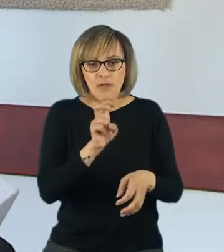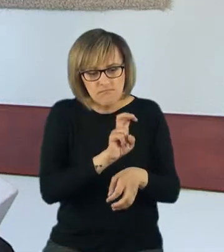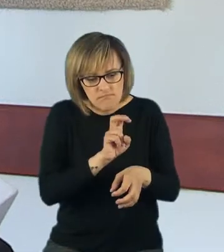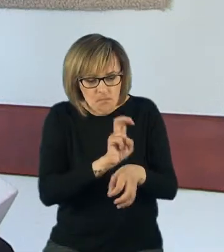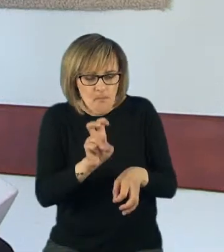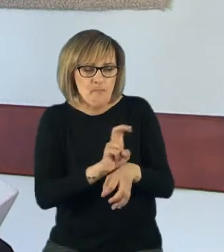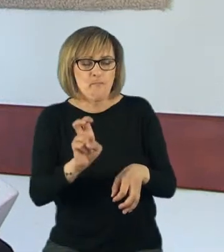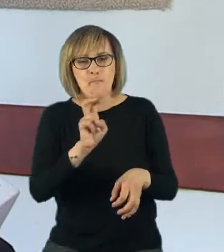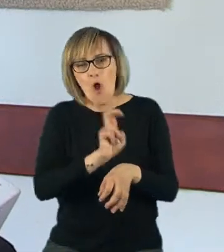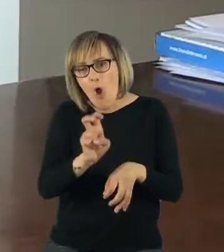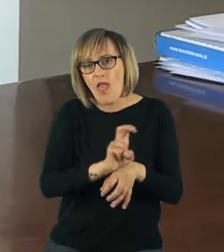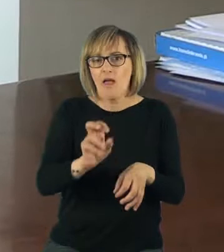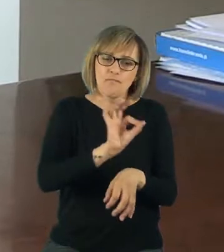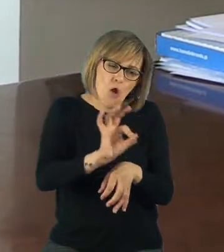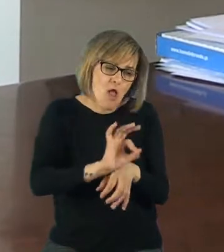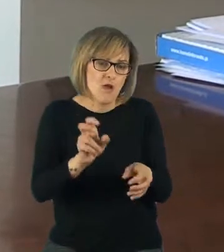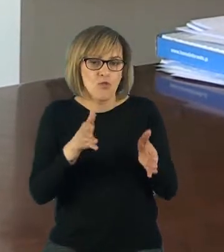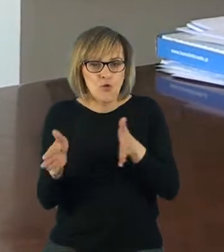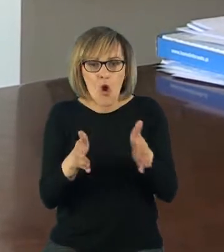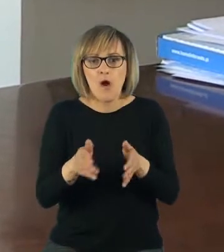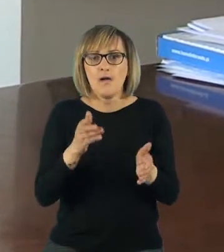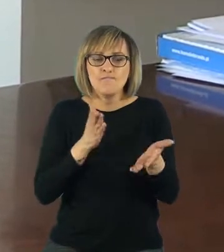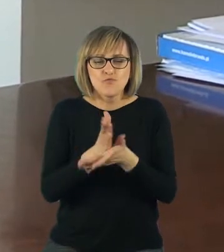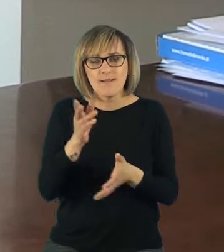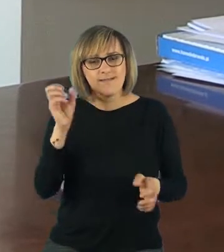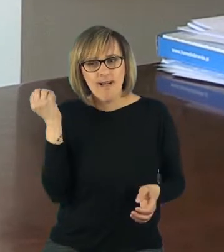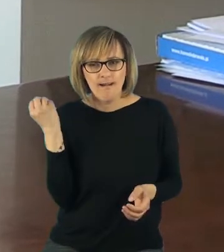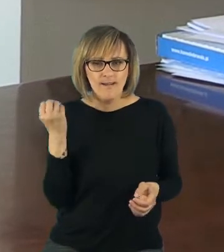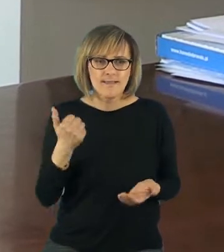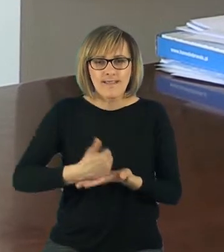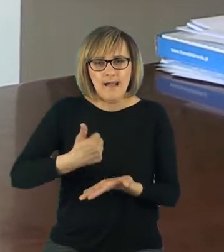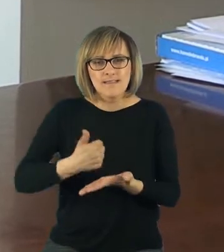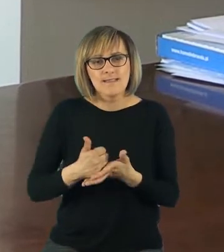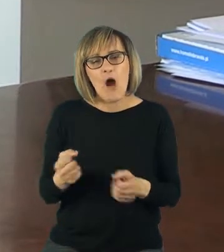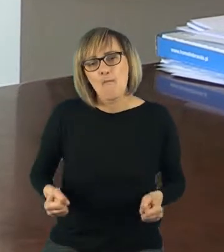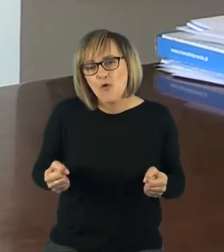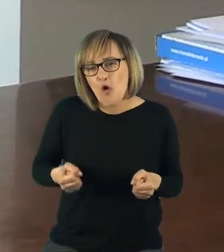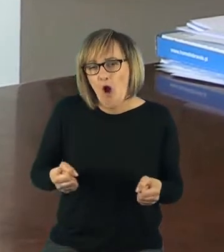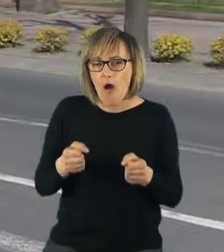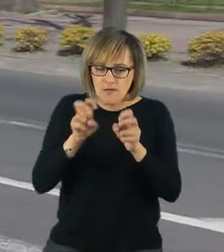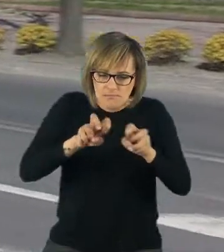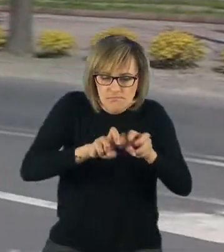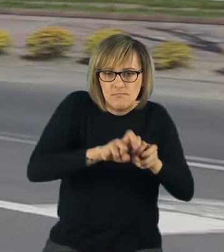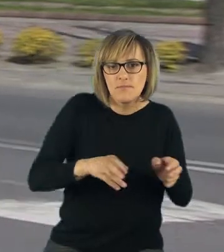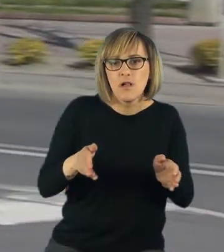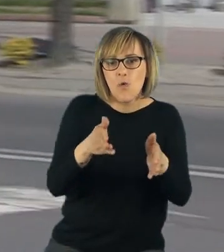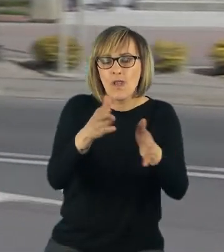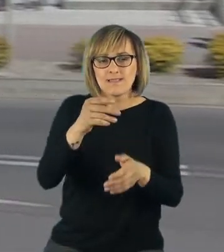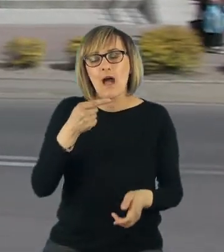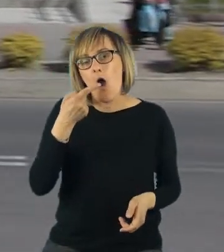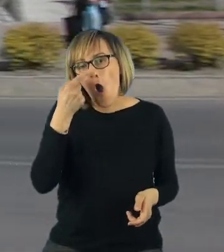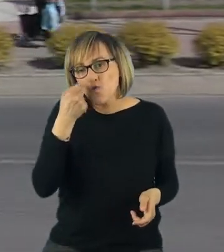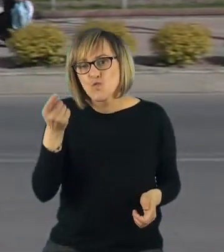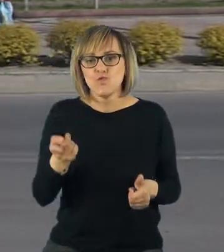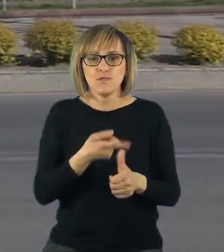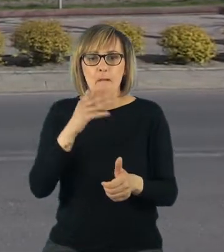obwodnica Krośniewic, stacja kolejowa Krzewie, przebudowa ulicy Księdza Popiełuszki, przebudowa